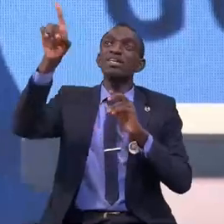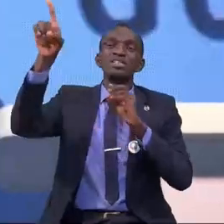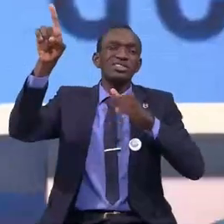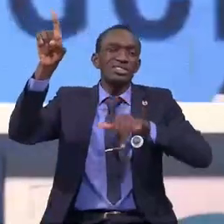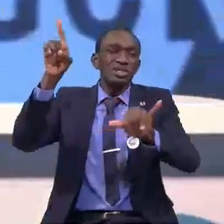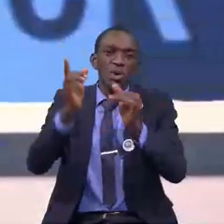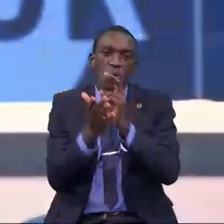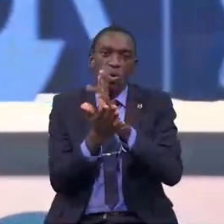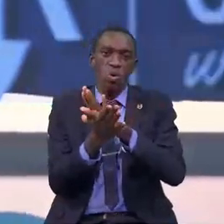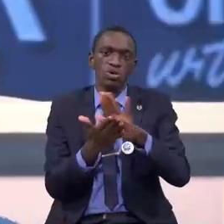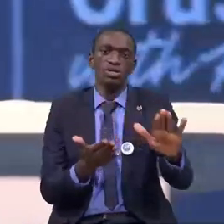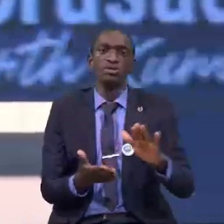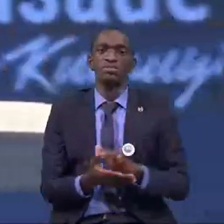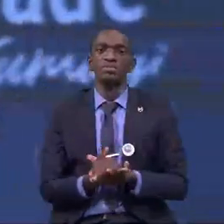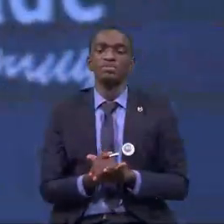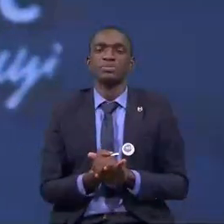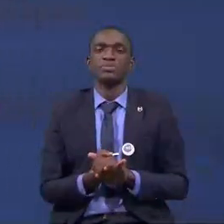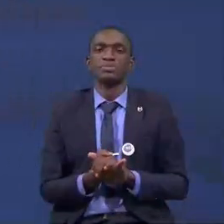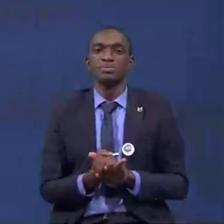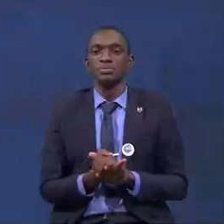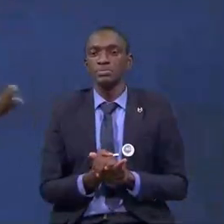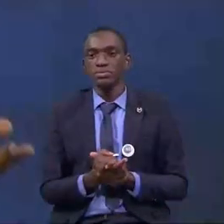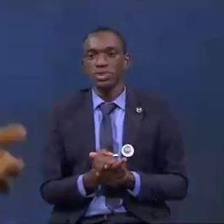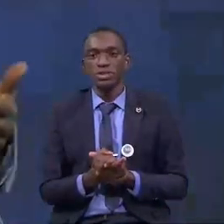l'Éternel est toujours sur le trône et il est toujours saint.